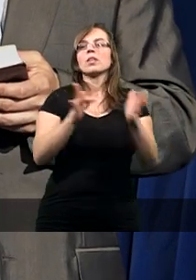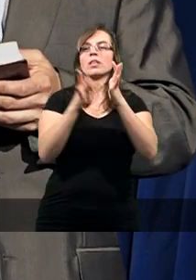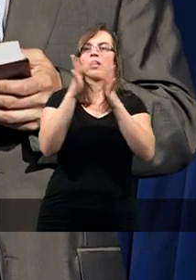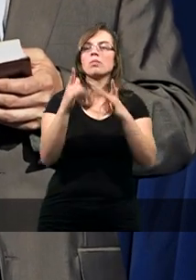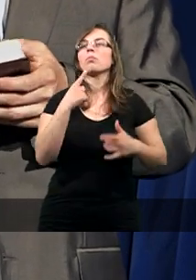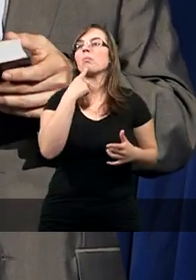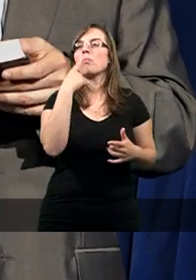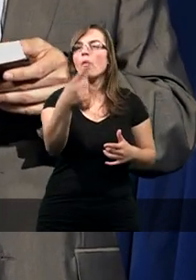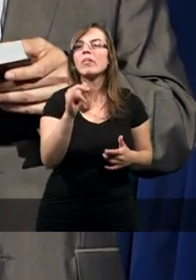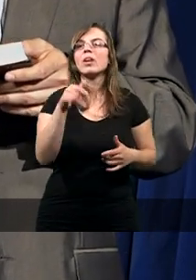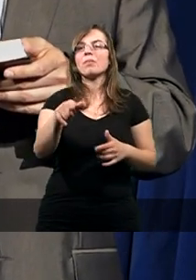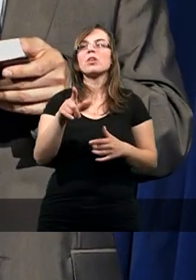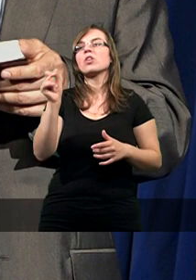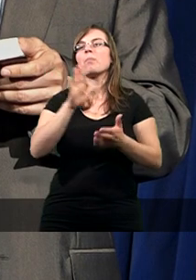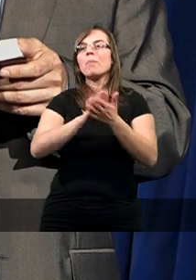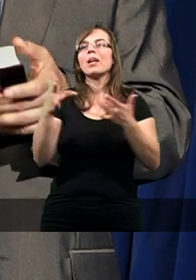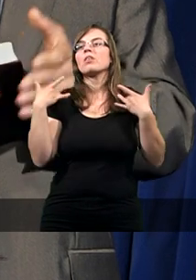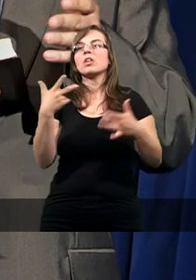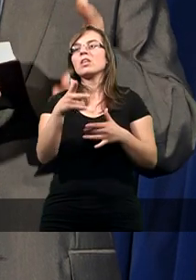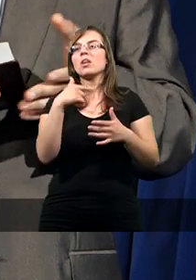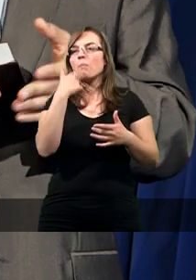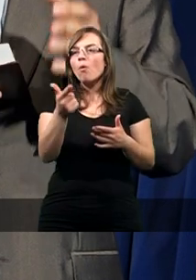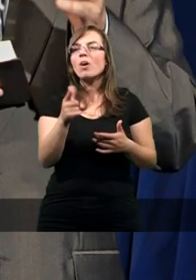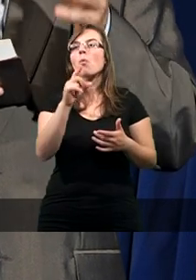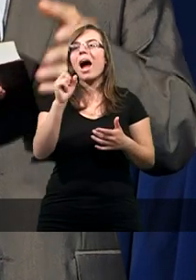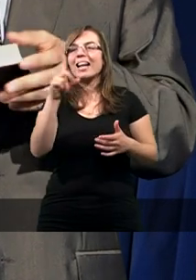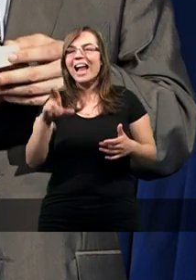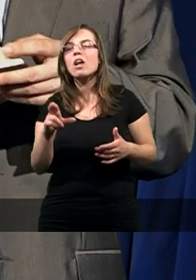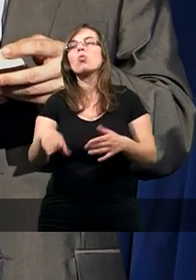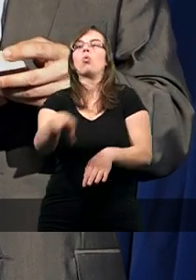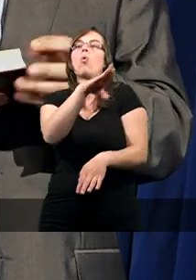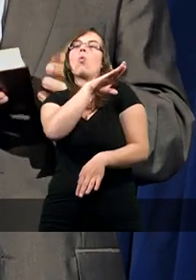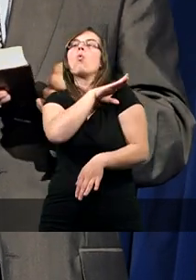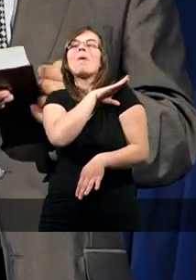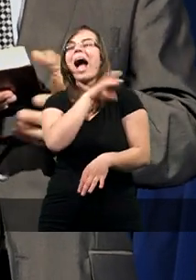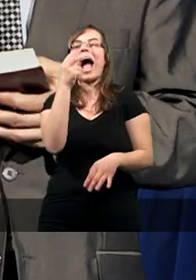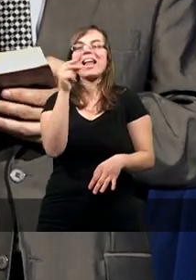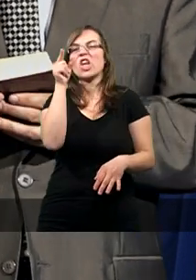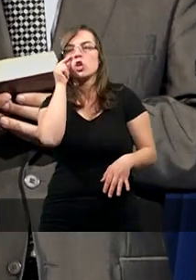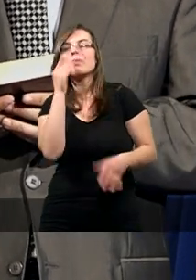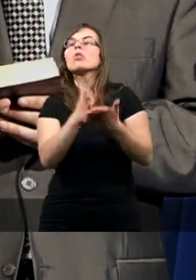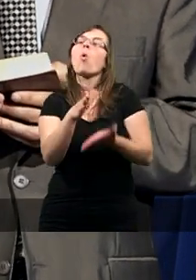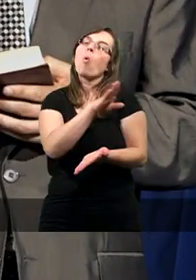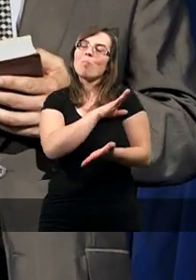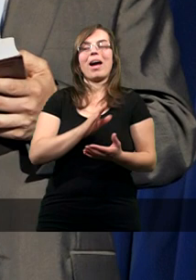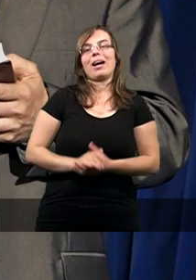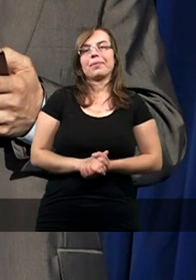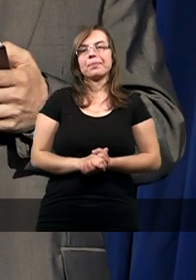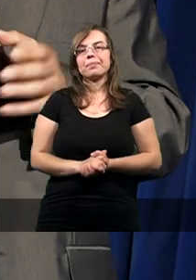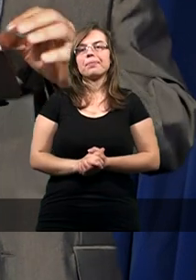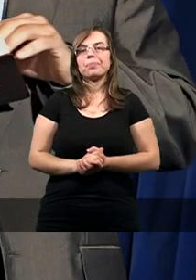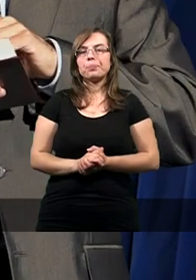wtedy Jezus powiedział to już bez żadnej wątpliwości, Łazarz umarł. It is interesting when we find in